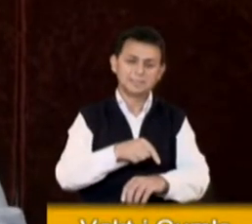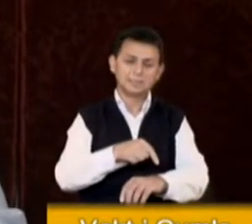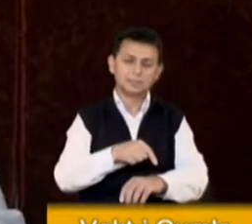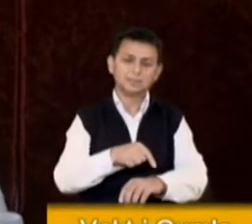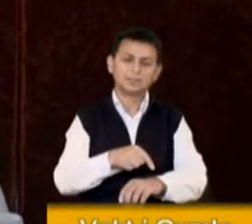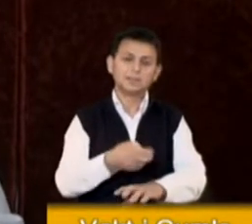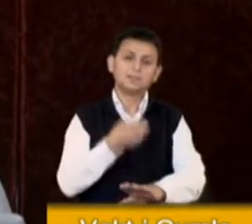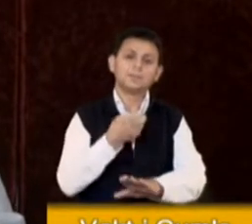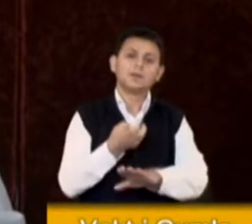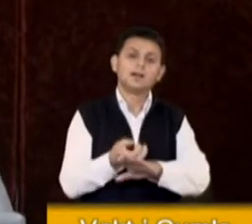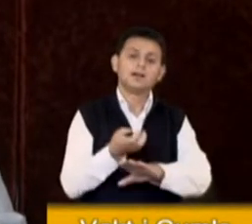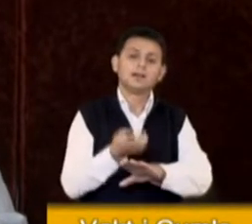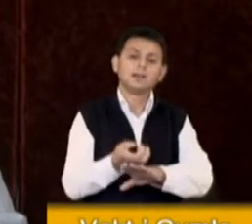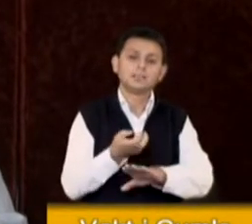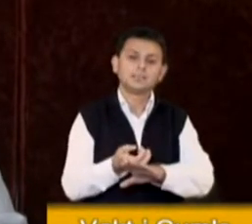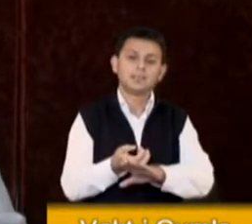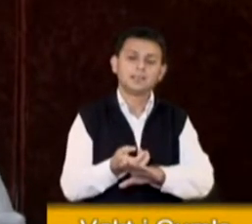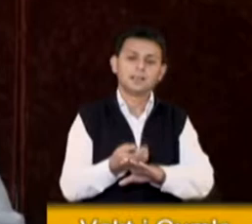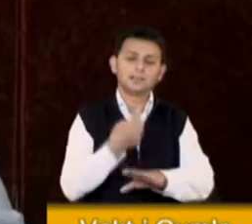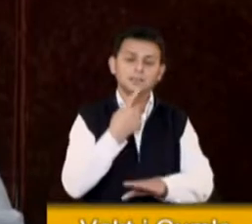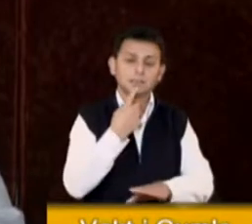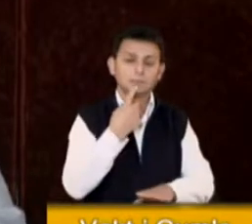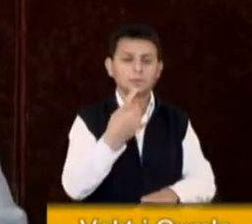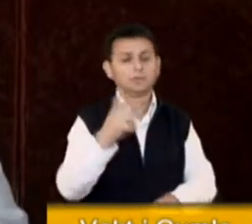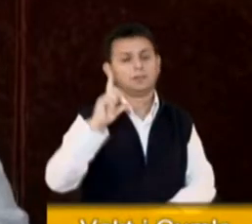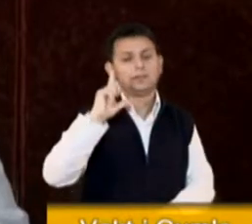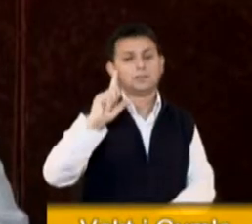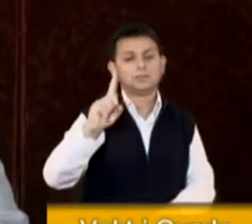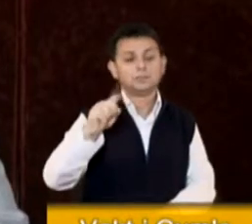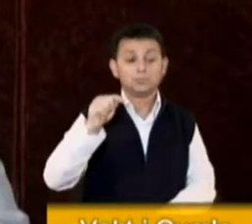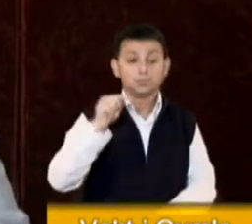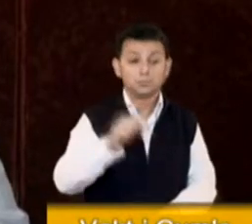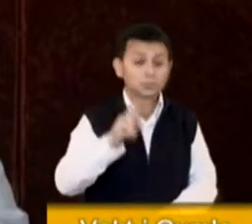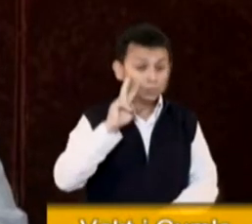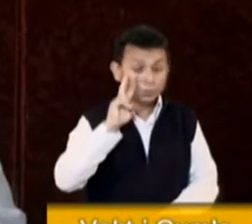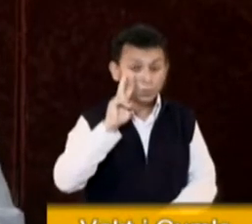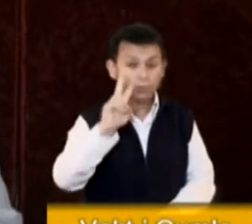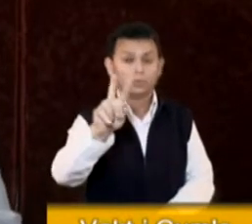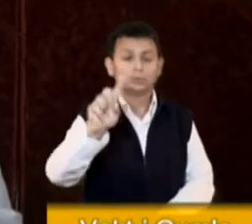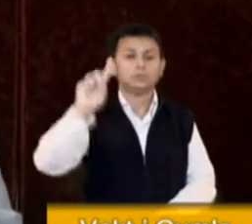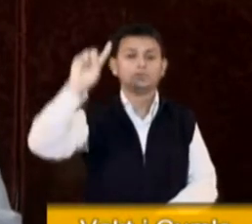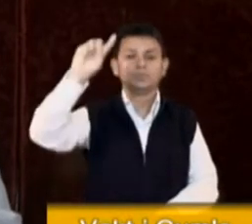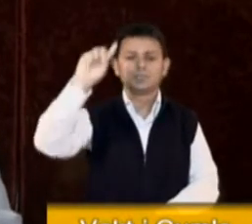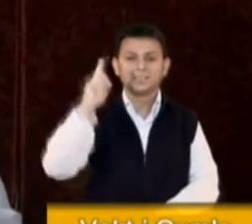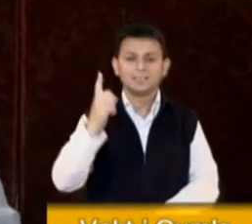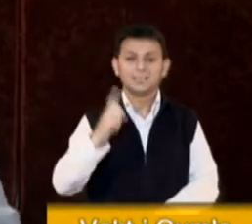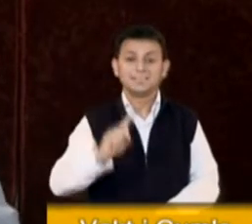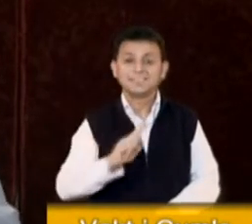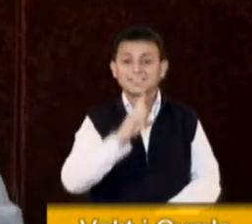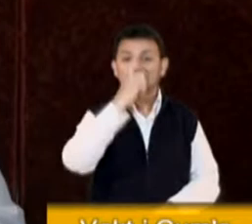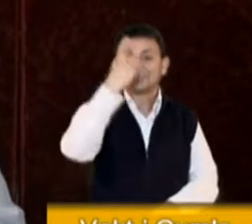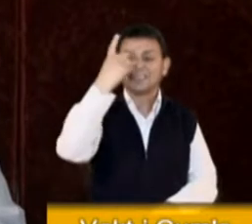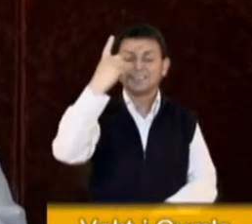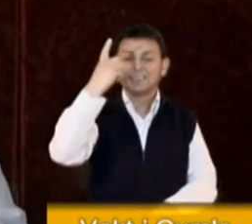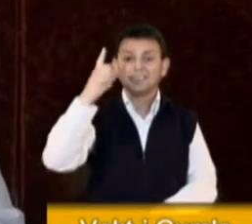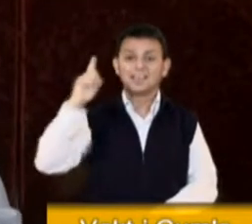hayret makamında bu gördüğüm şey ancak Allah'ın yaratıcı iradesiyle gerçekleşmiştir